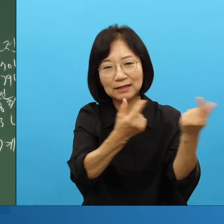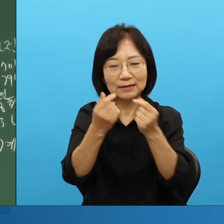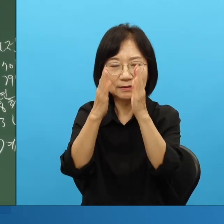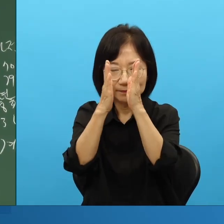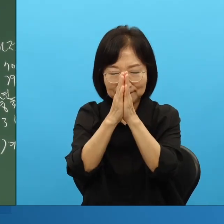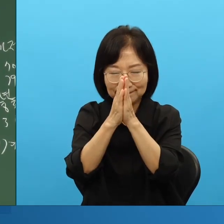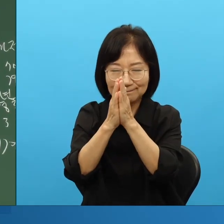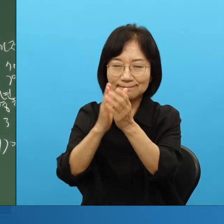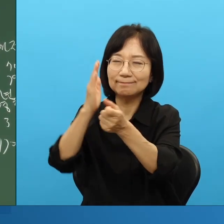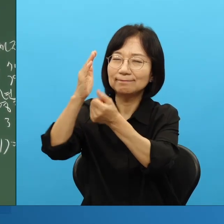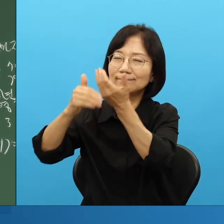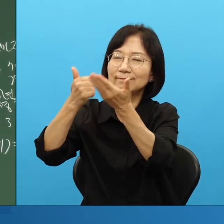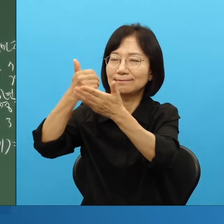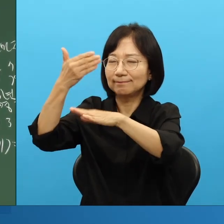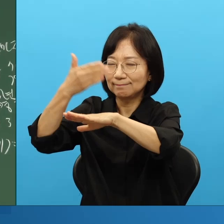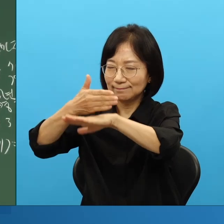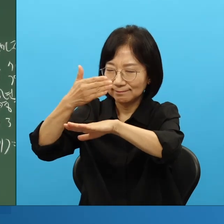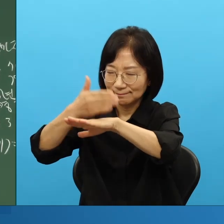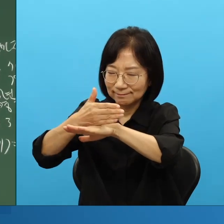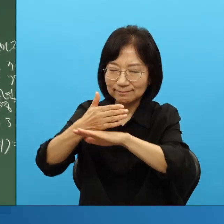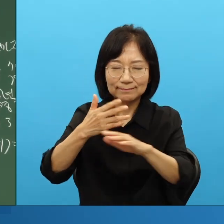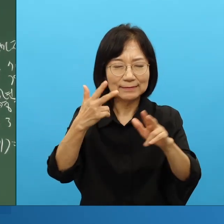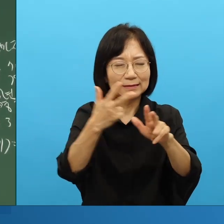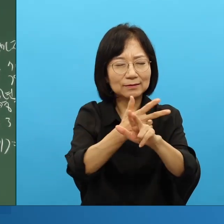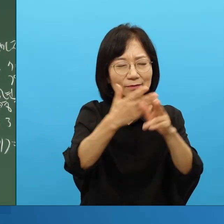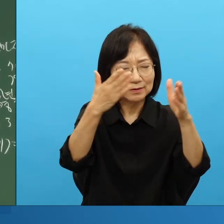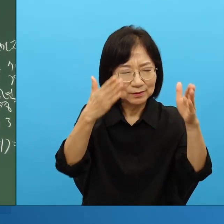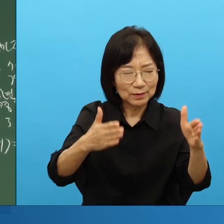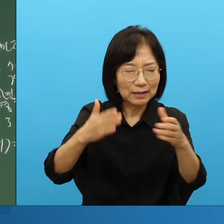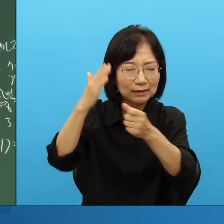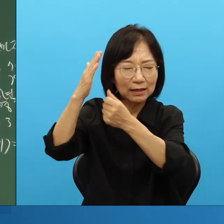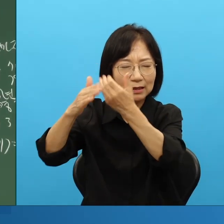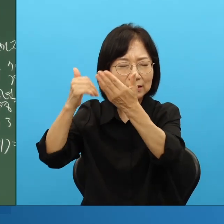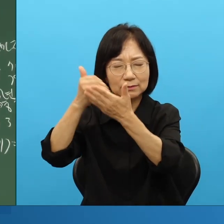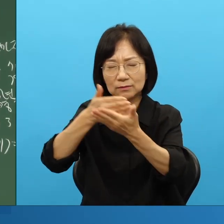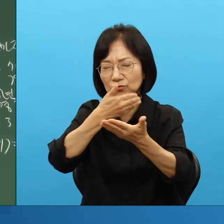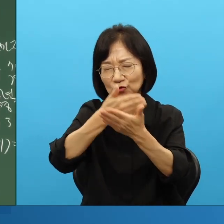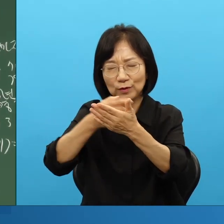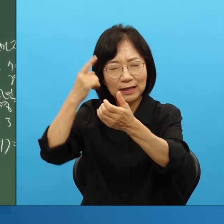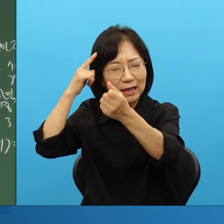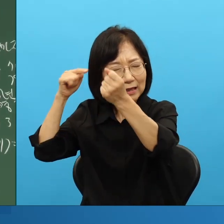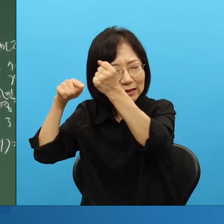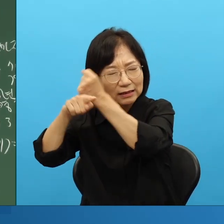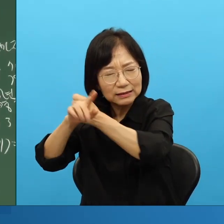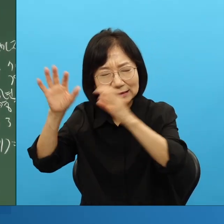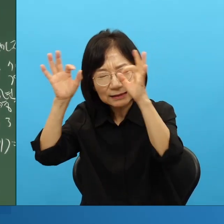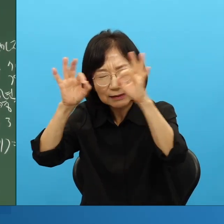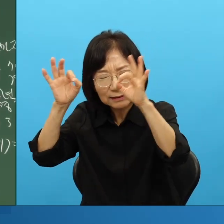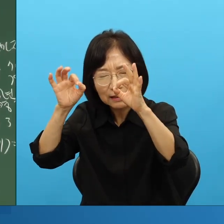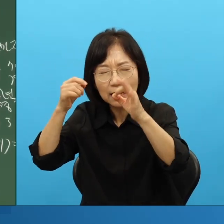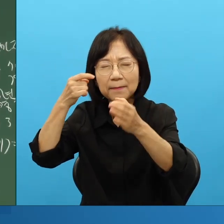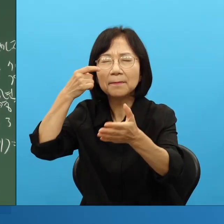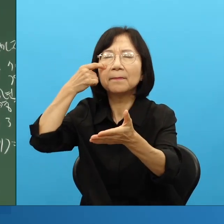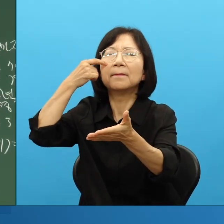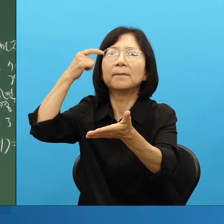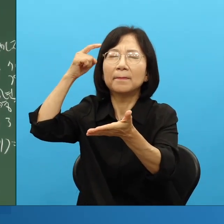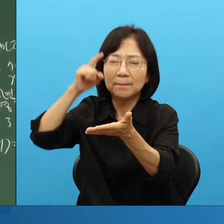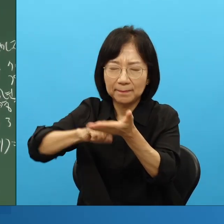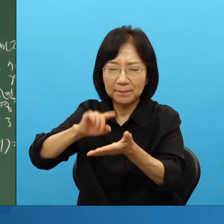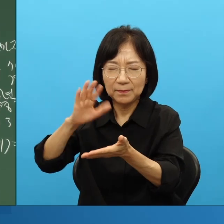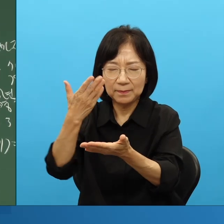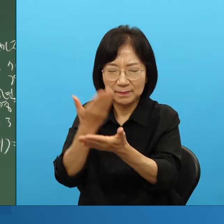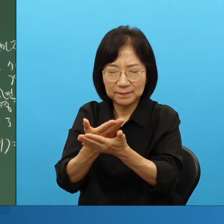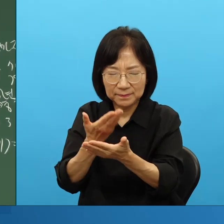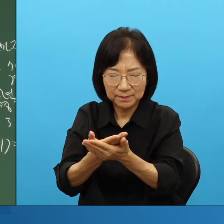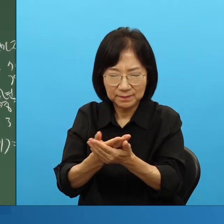이번 주간에 하나님의 큰 뜻을 찾는 시간이 되게 해주옵소서. 돌아가는 모든